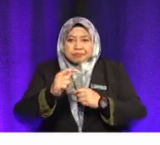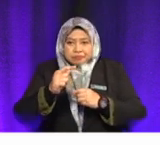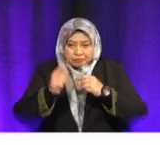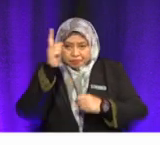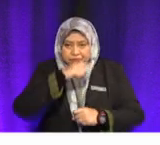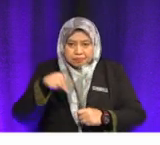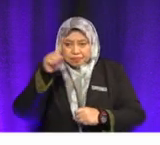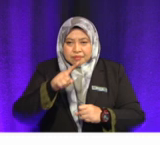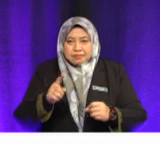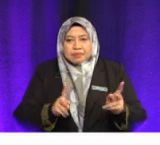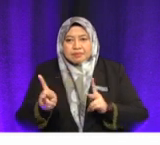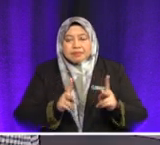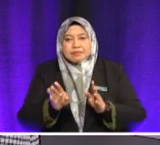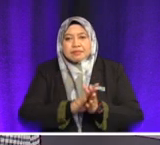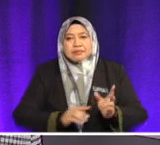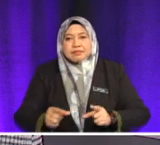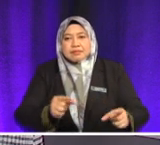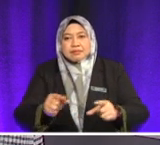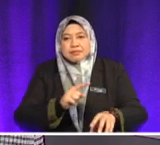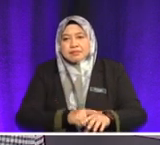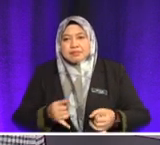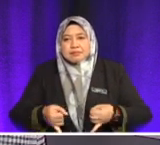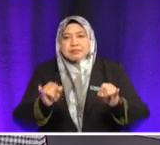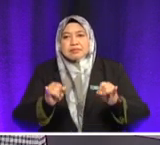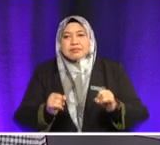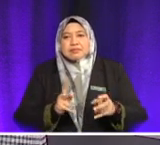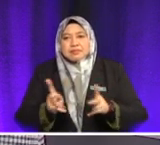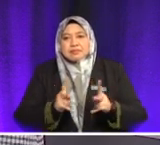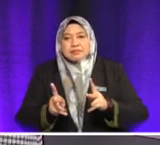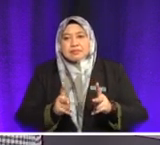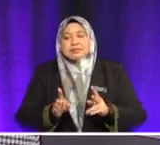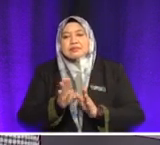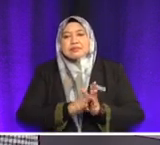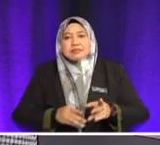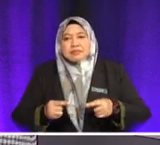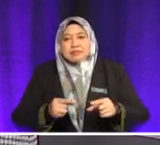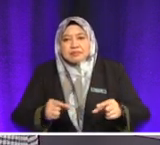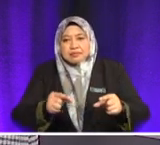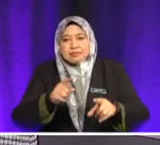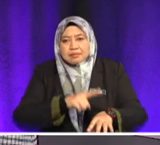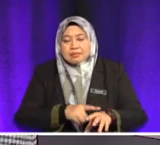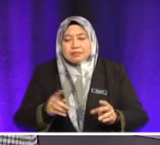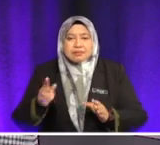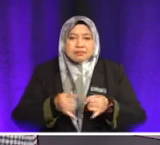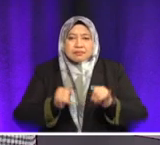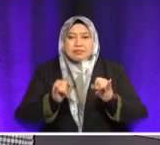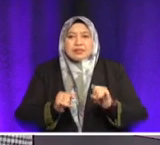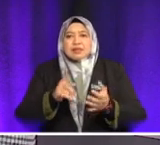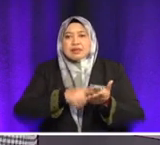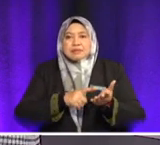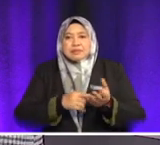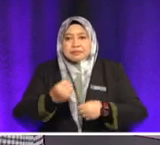kita bergerak di jalan kalau kita bergerak di jalan Mira Mira rasa bentuk apa yang berhasil apabila melalui